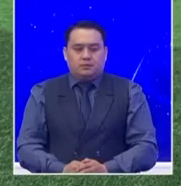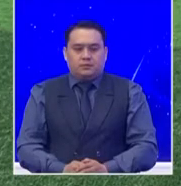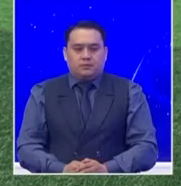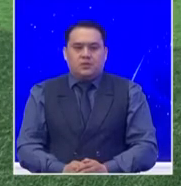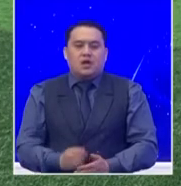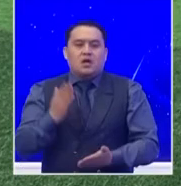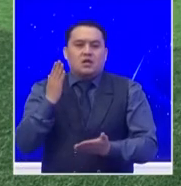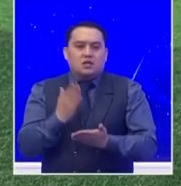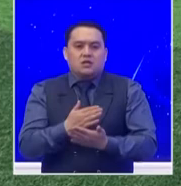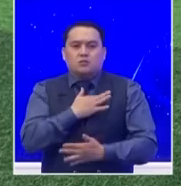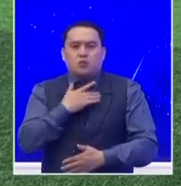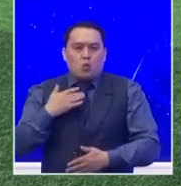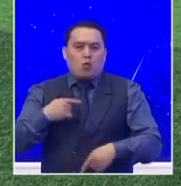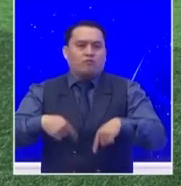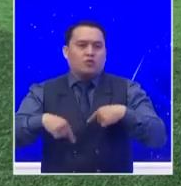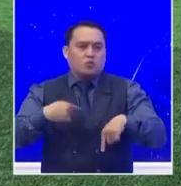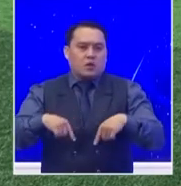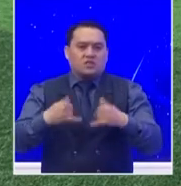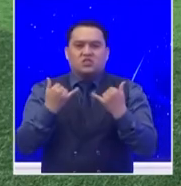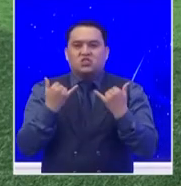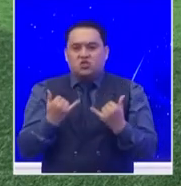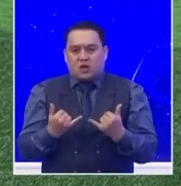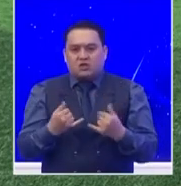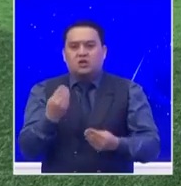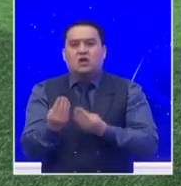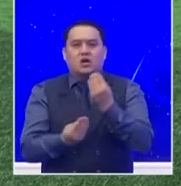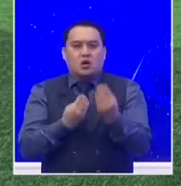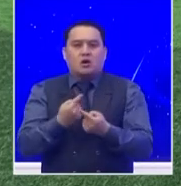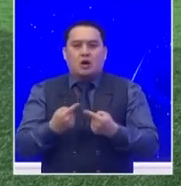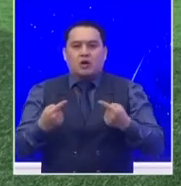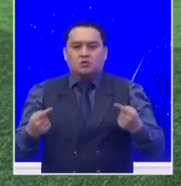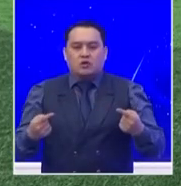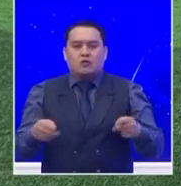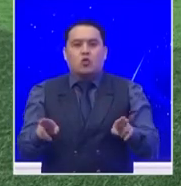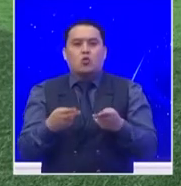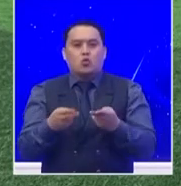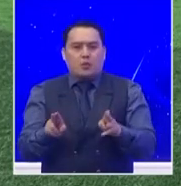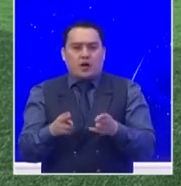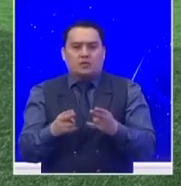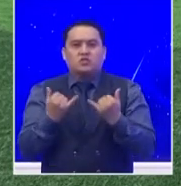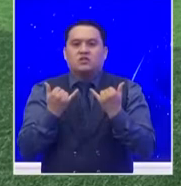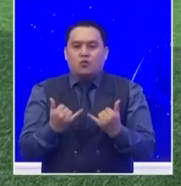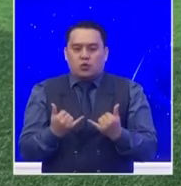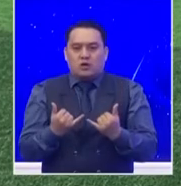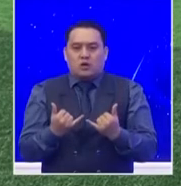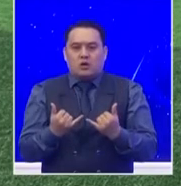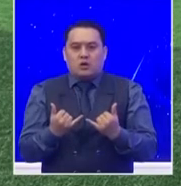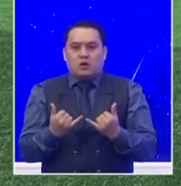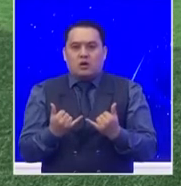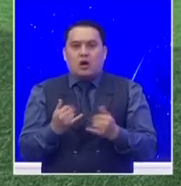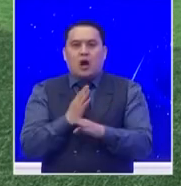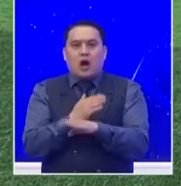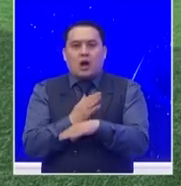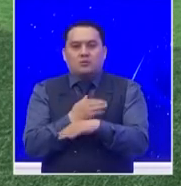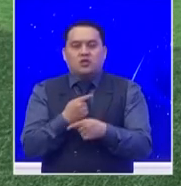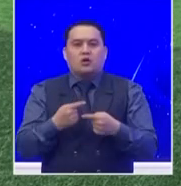Есть много футболистов, которые уже сейчас играют в различных клубах. И сегодня отсюда, из Капчагая,